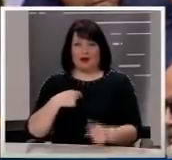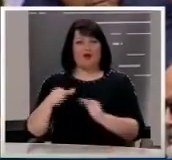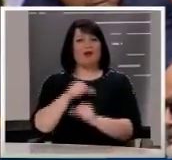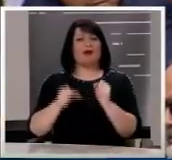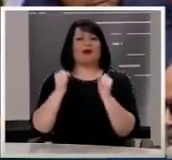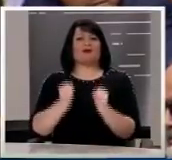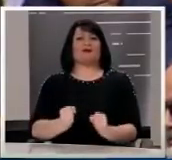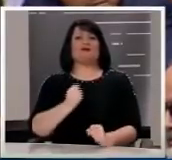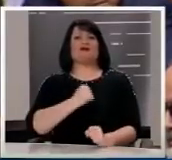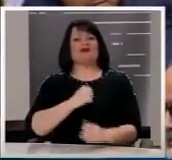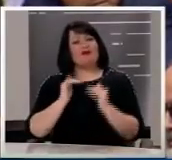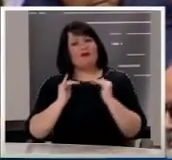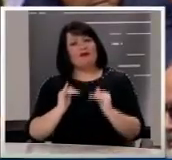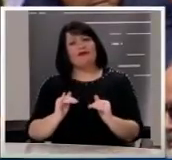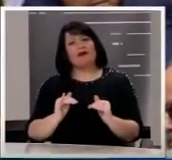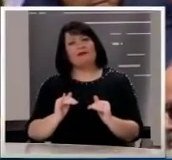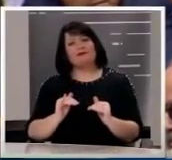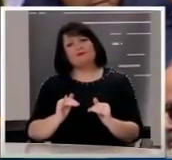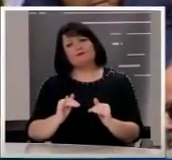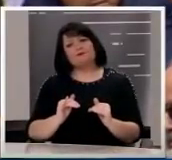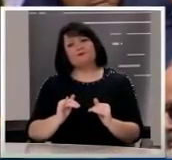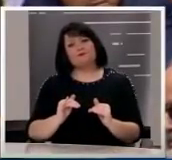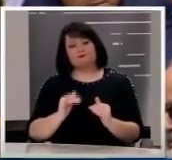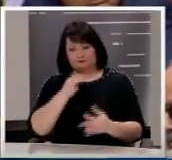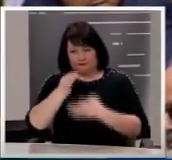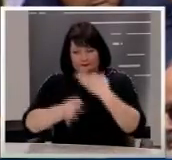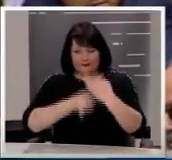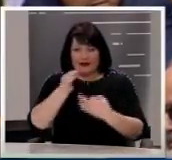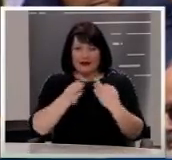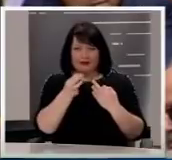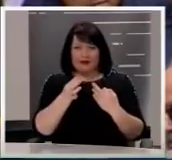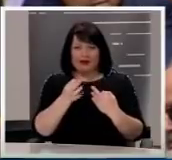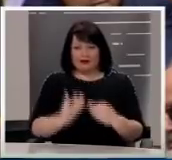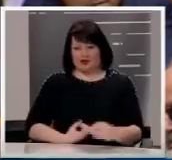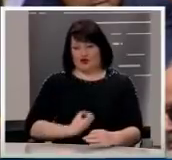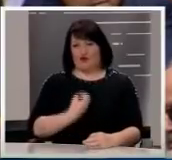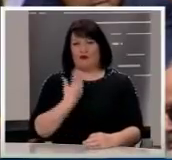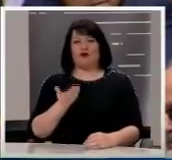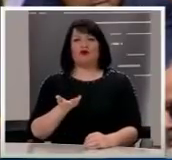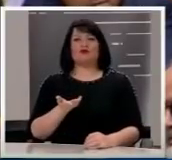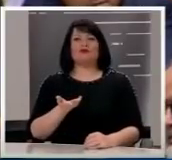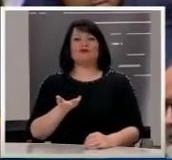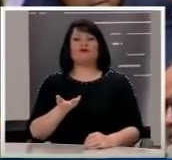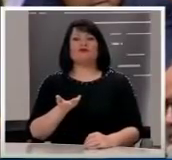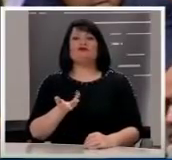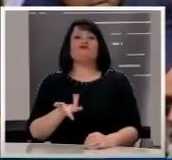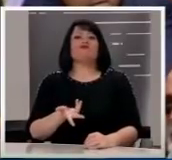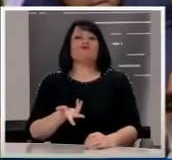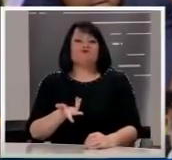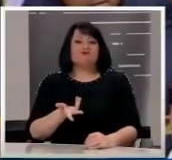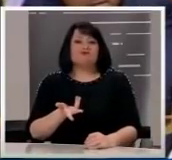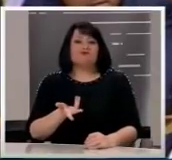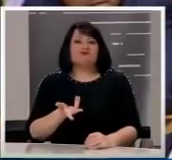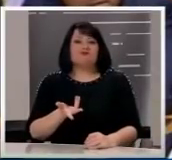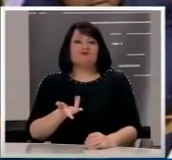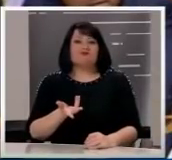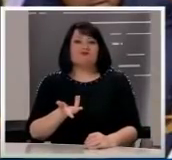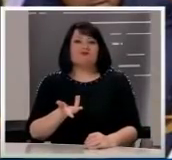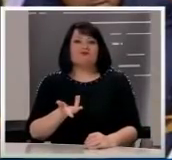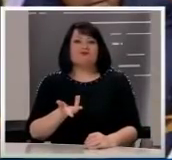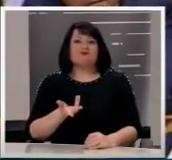θέση. Τη θέση την οποία διατύπωσα και είχα την αίσθηση μέχρι ότου επικρατήσει η ακραία